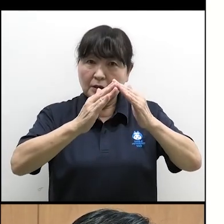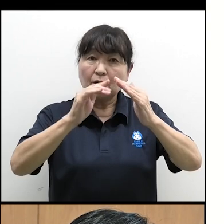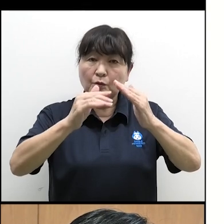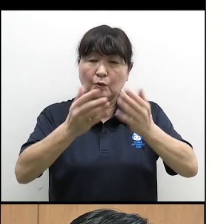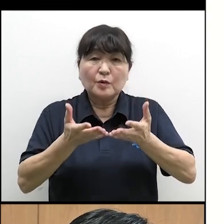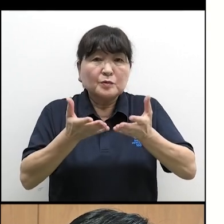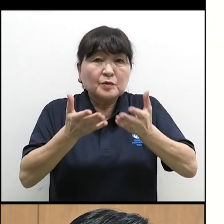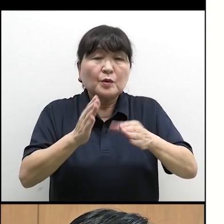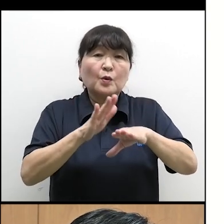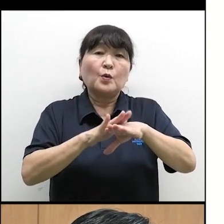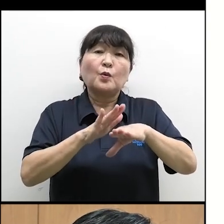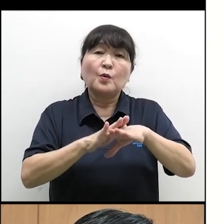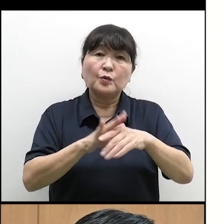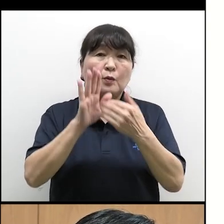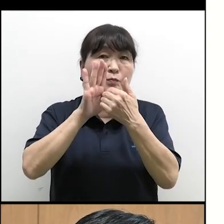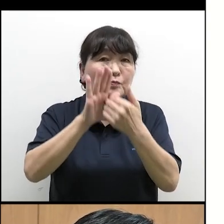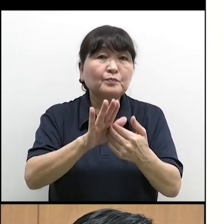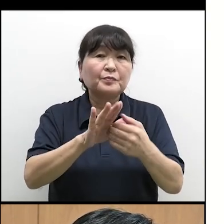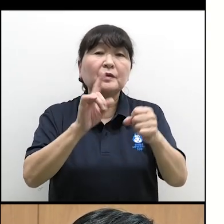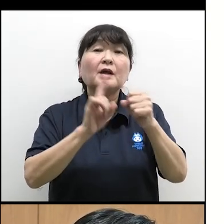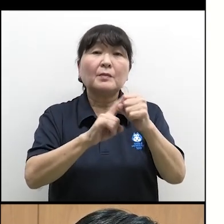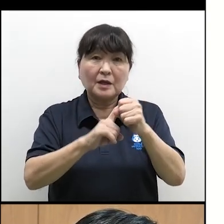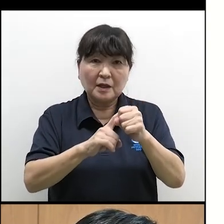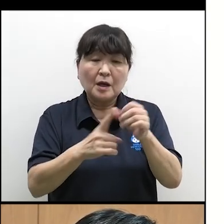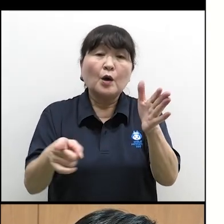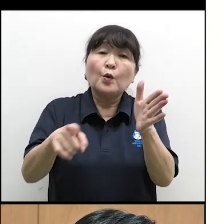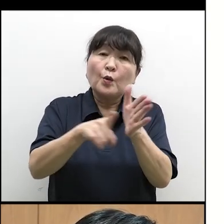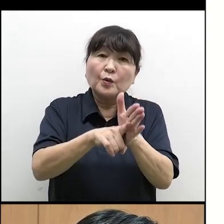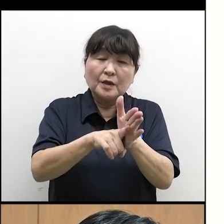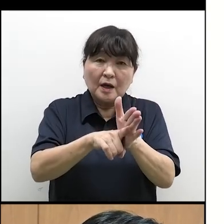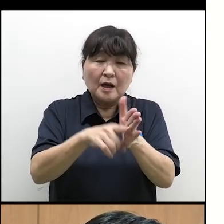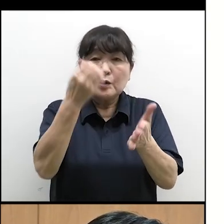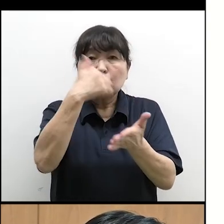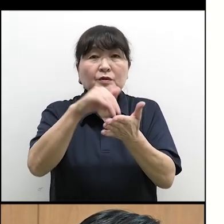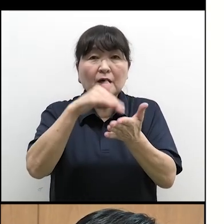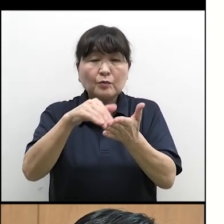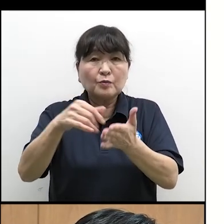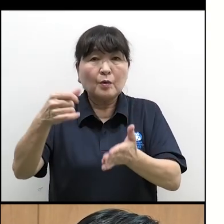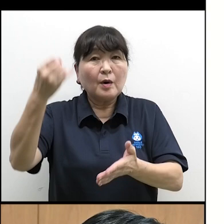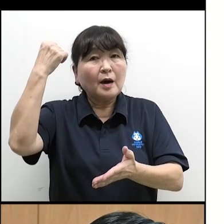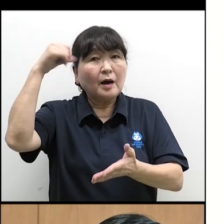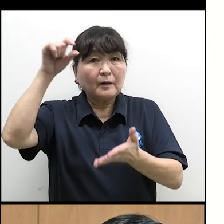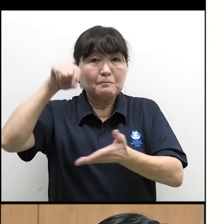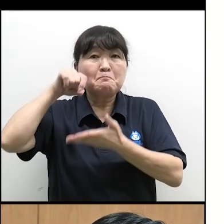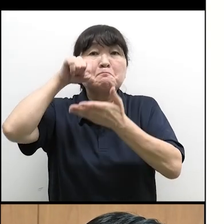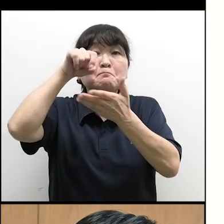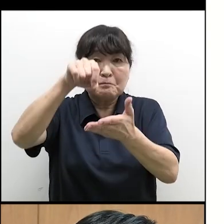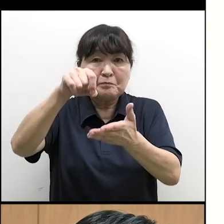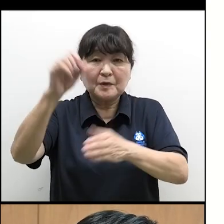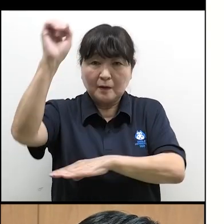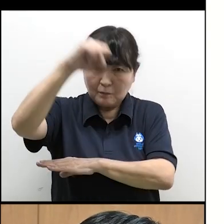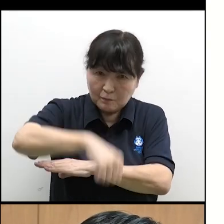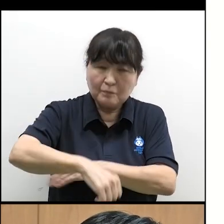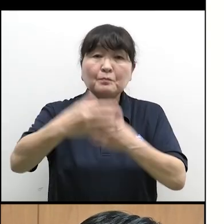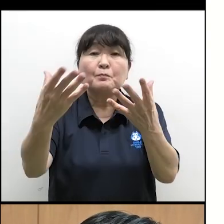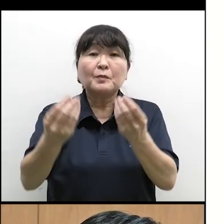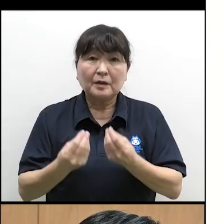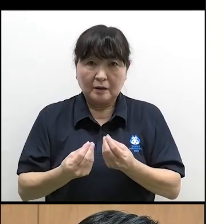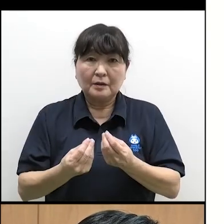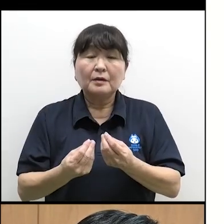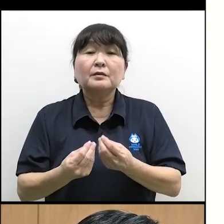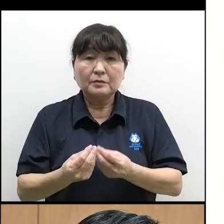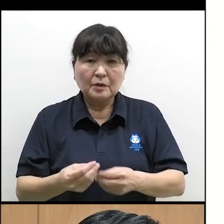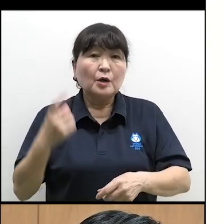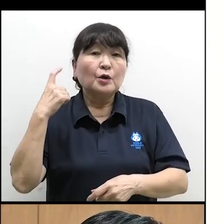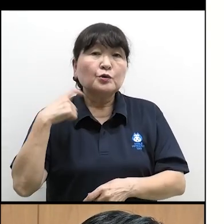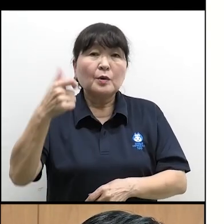について9月議会で補正予算を提案いたしまして可決いただきましたので説明いたしております。この昭和56年